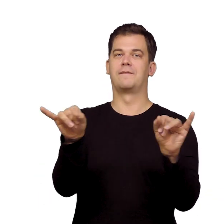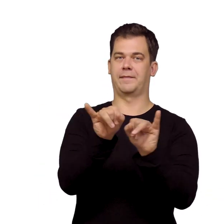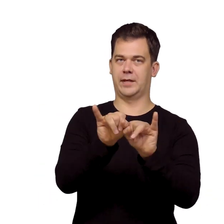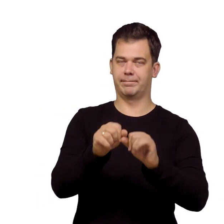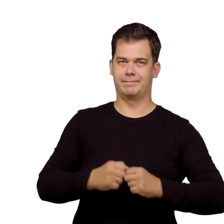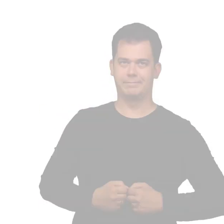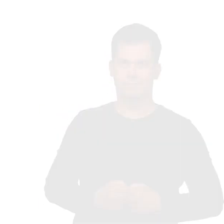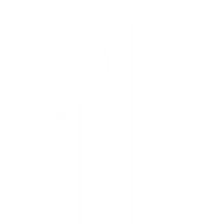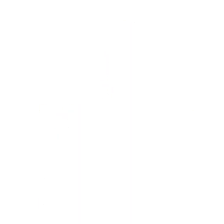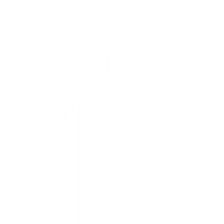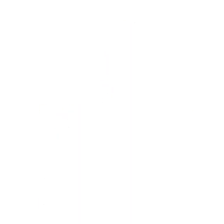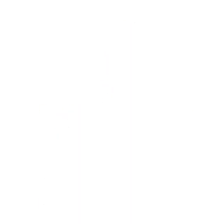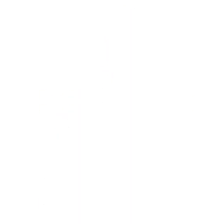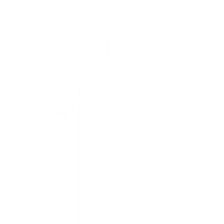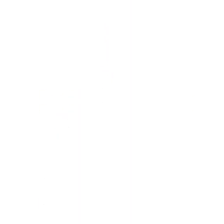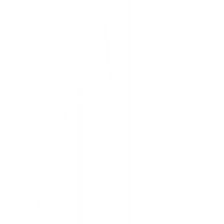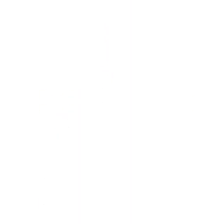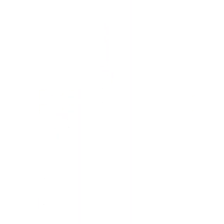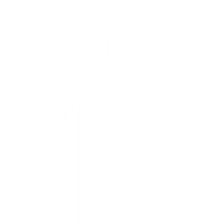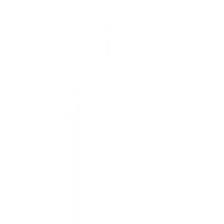instalację i Wi-Fi.